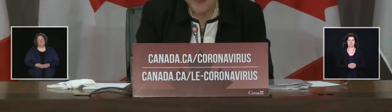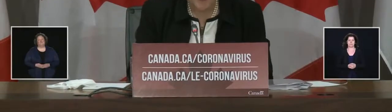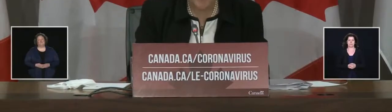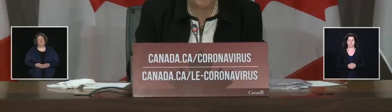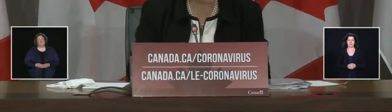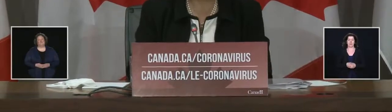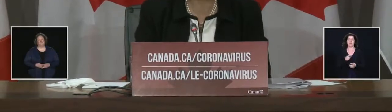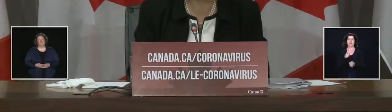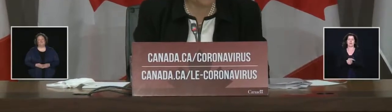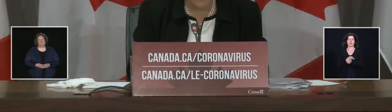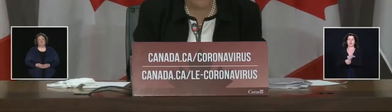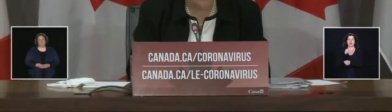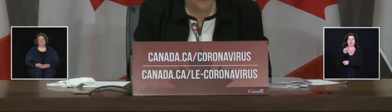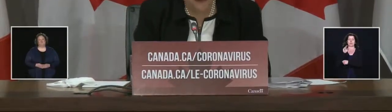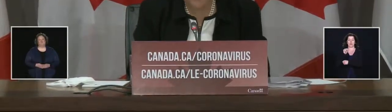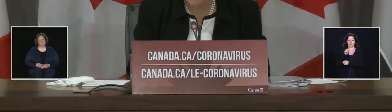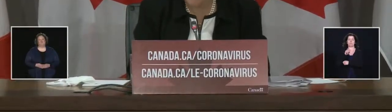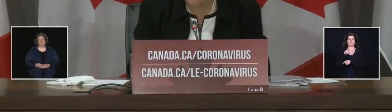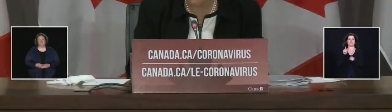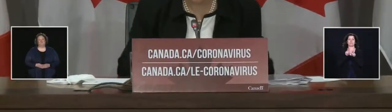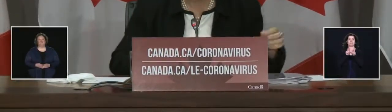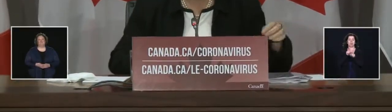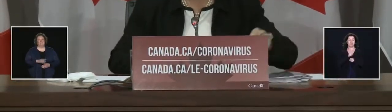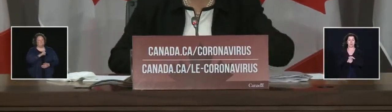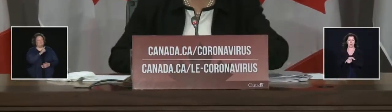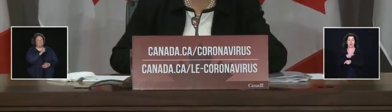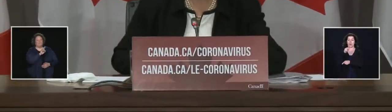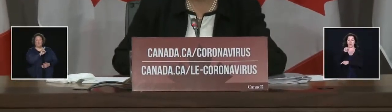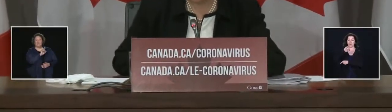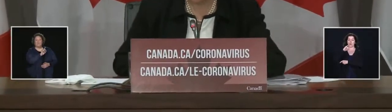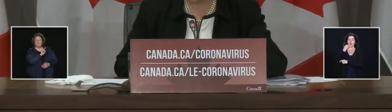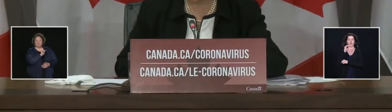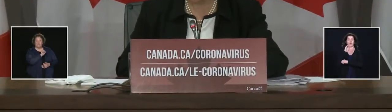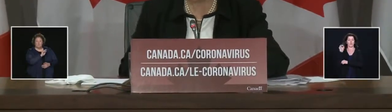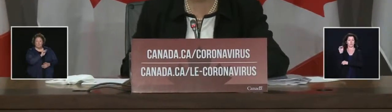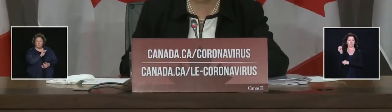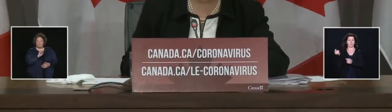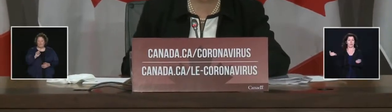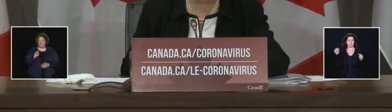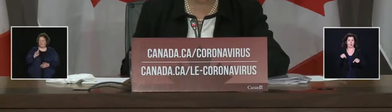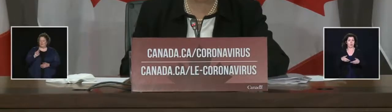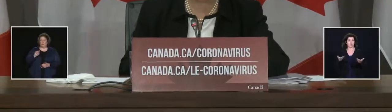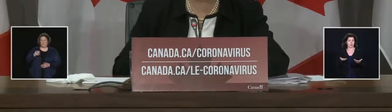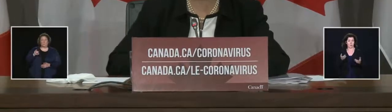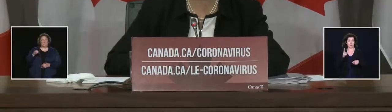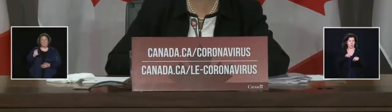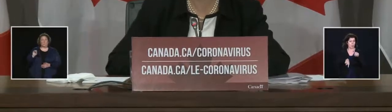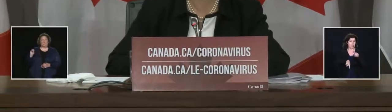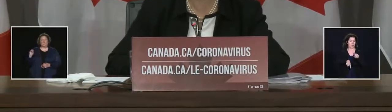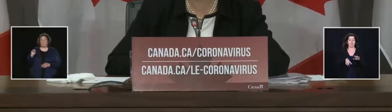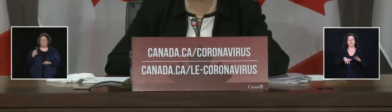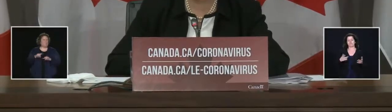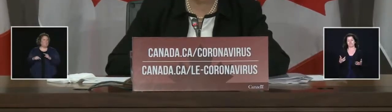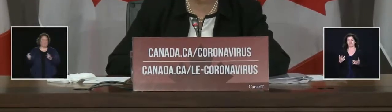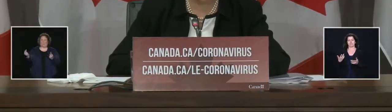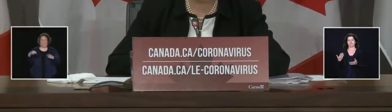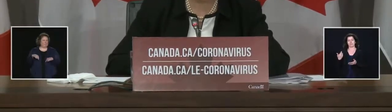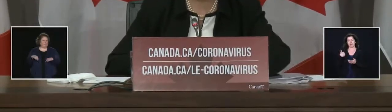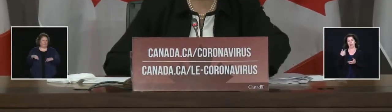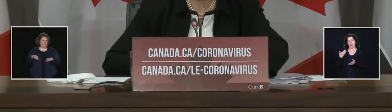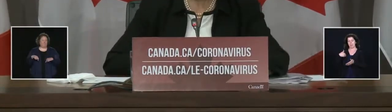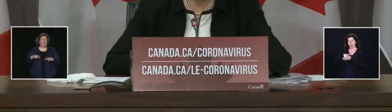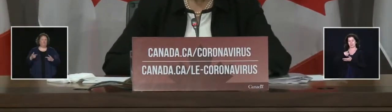Nous ne peuvent pas se joindre à nous ce midi, je tiens à vous lire les plus récents chiffres sur la COVID-19 au